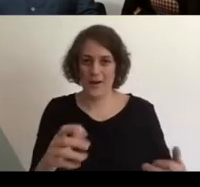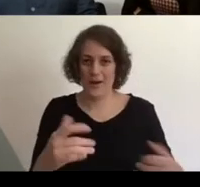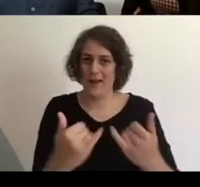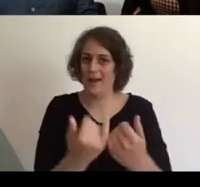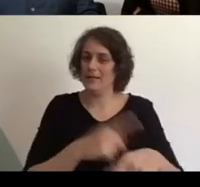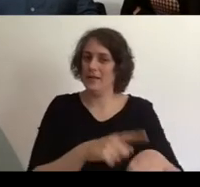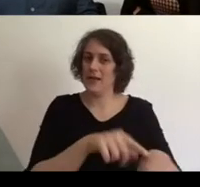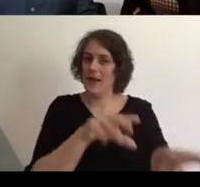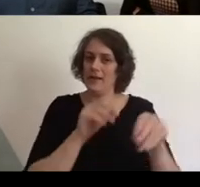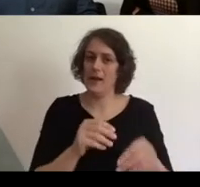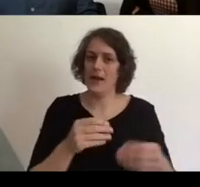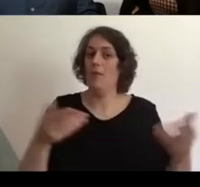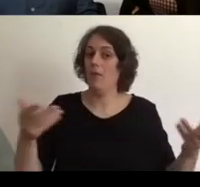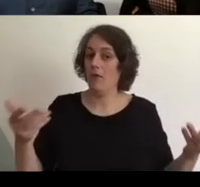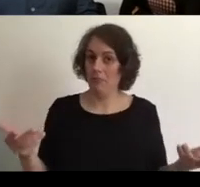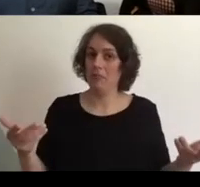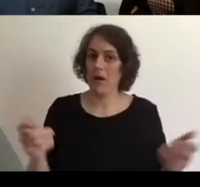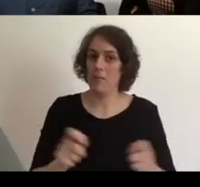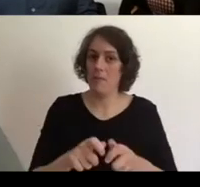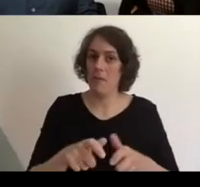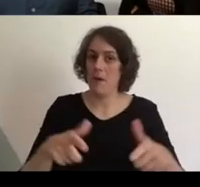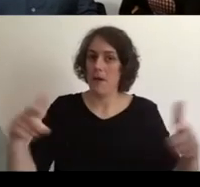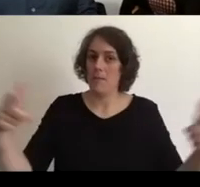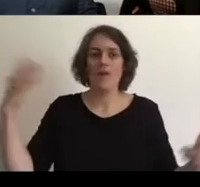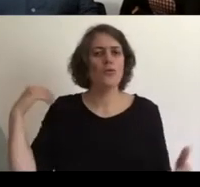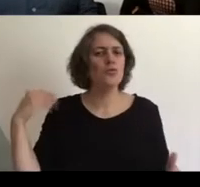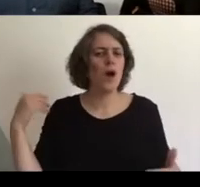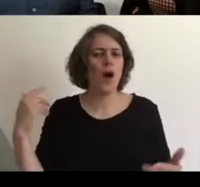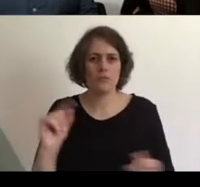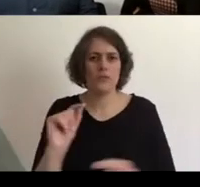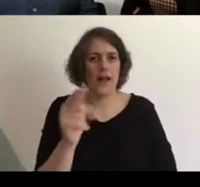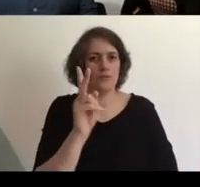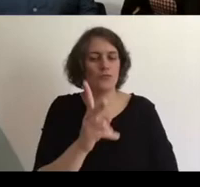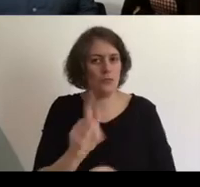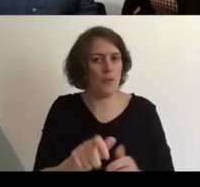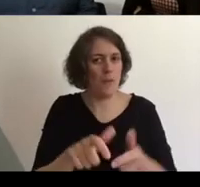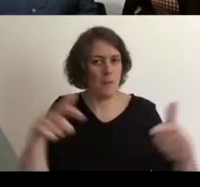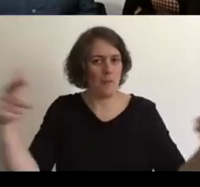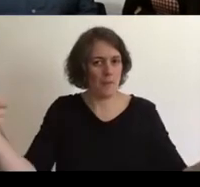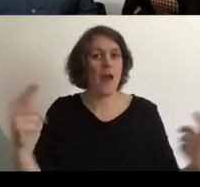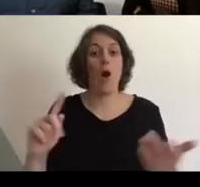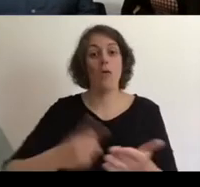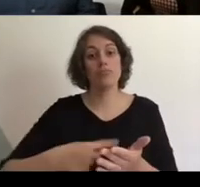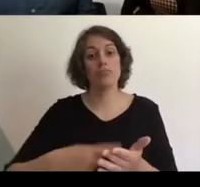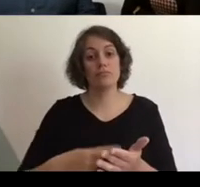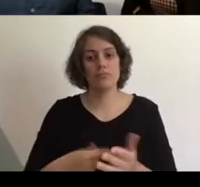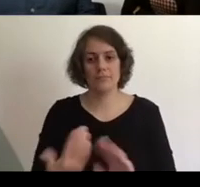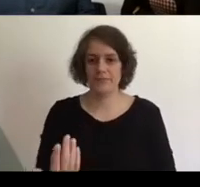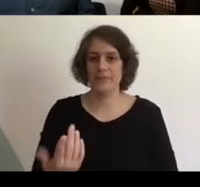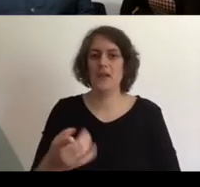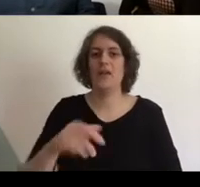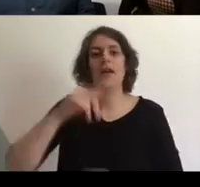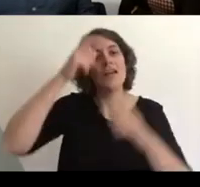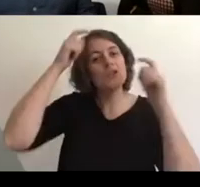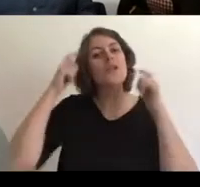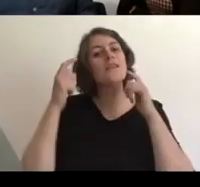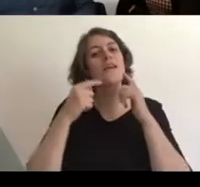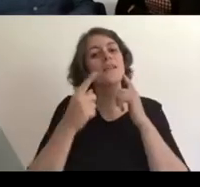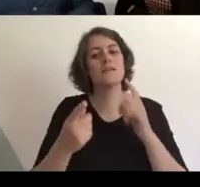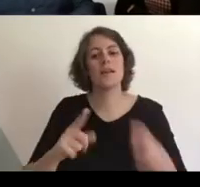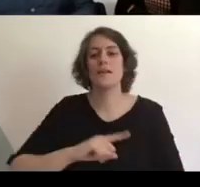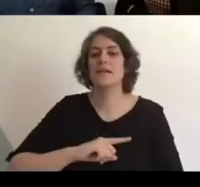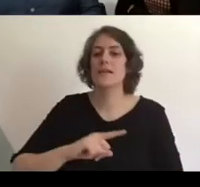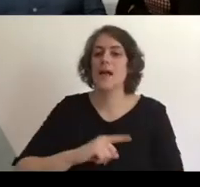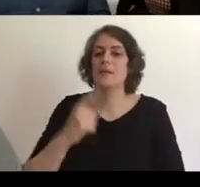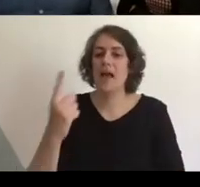dann auch wirklich Elternzeit nehmen und das auch eingefordert wird. In dem Fall war es auch tatsächlich so, dass ich zum Beispiel, ich war eine der